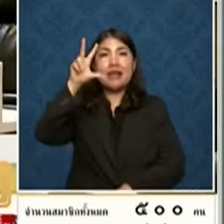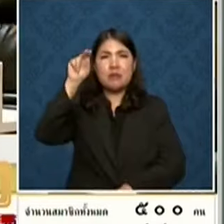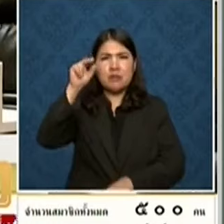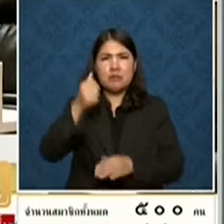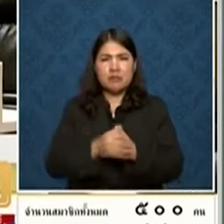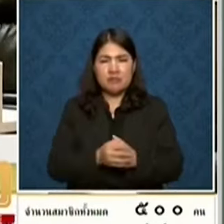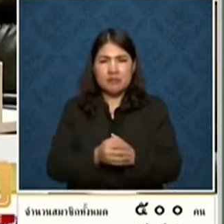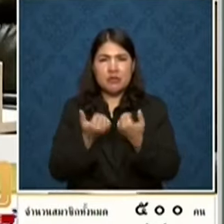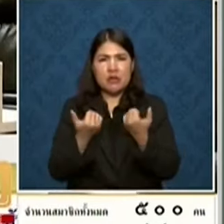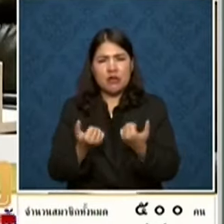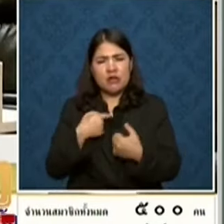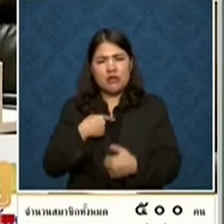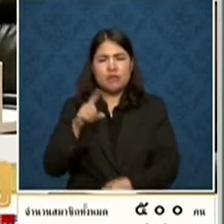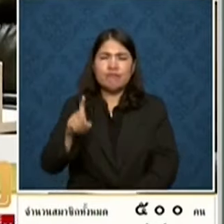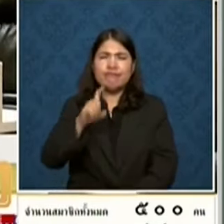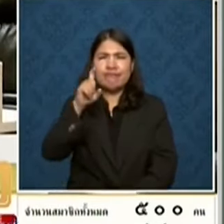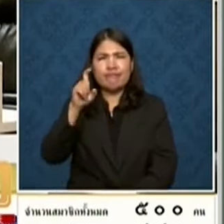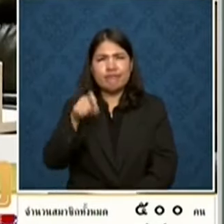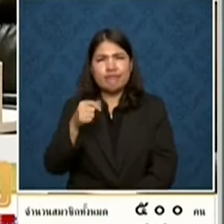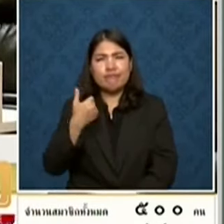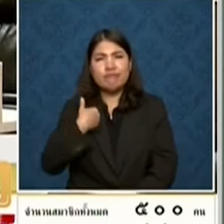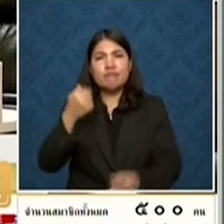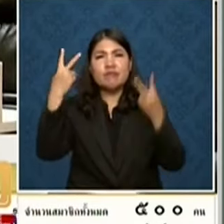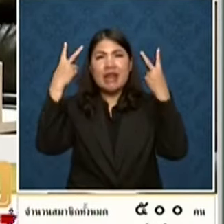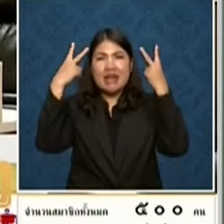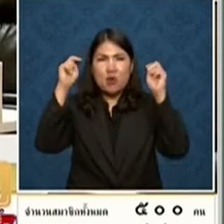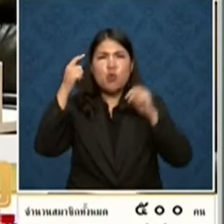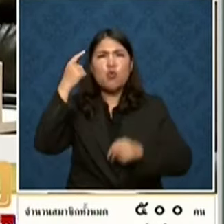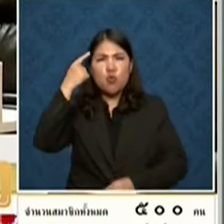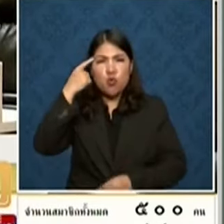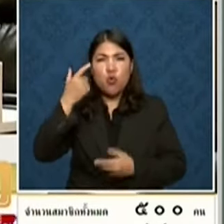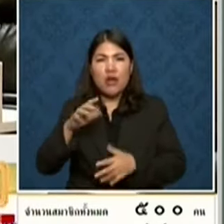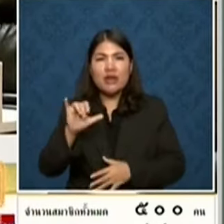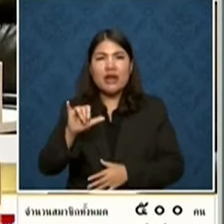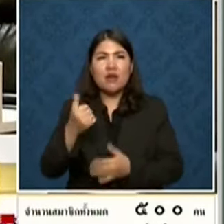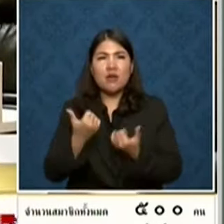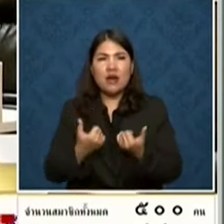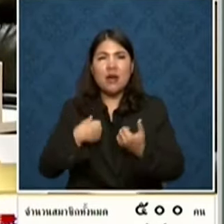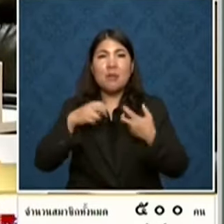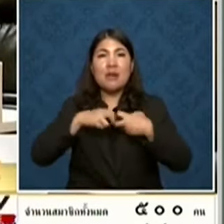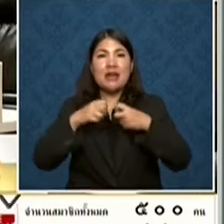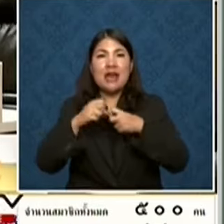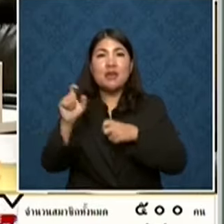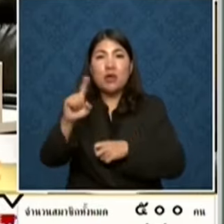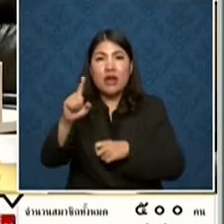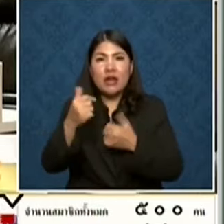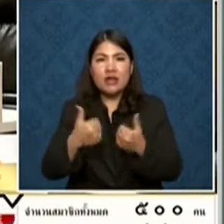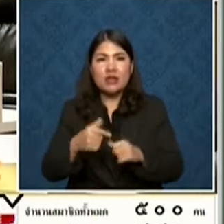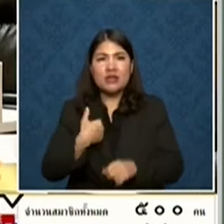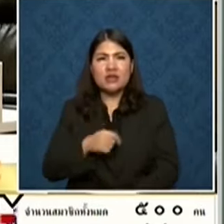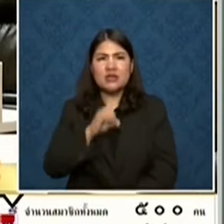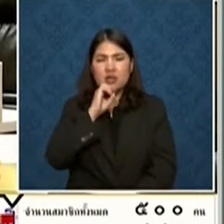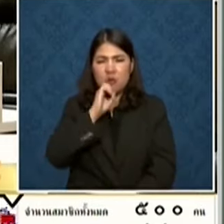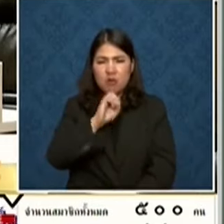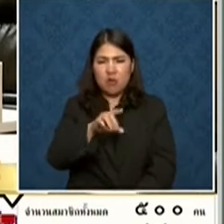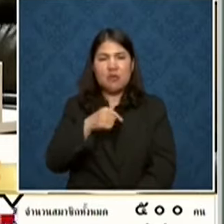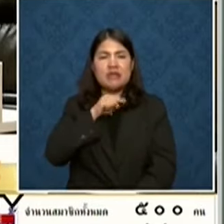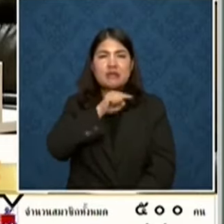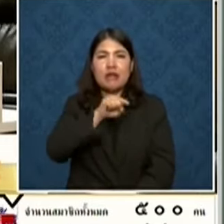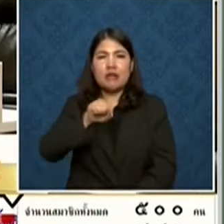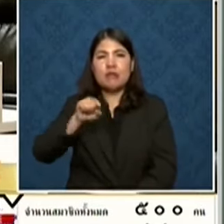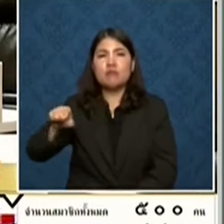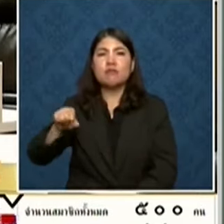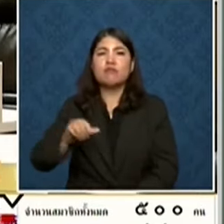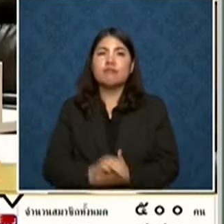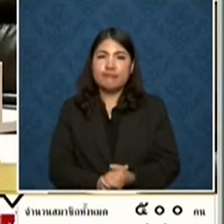ดหวังเดิมนั้นคงจะเป็นไปได้ยากที่จะมาร่วมมือกับเพื่อไทยเขาก็เลยต้องนะครับจัดหนักจัดเต็มคุณทักษิณแล้ว